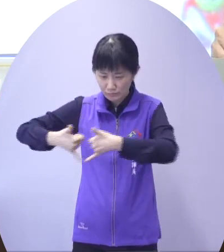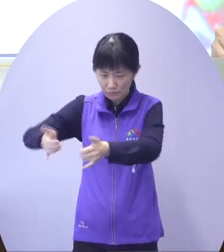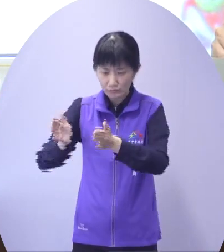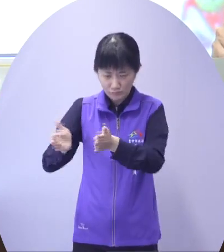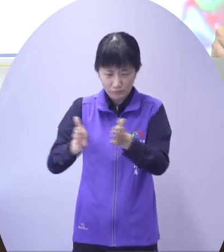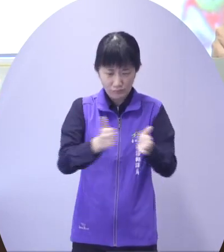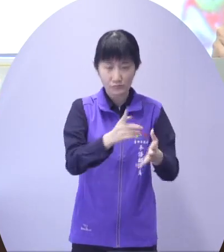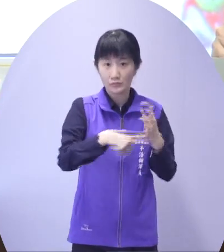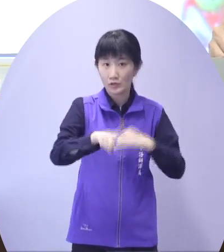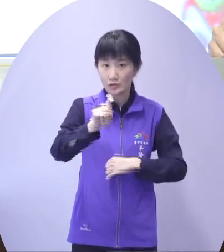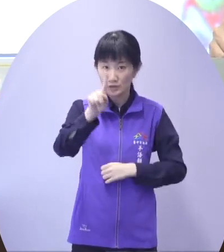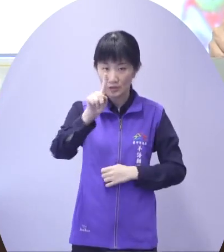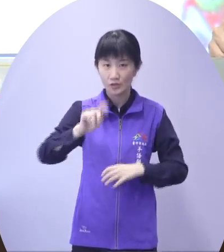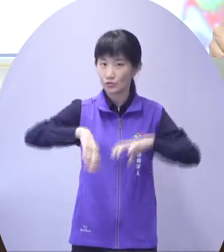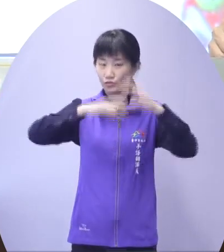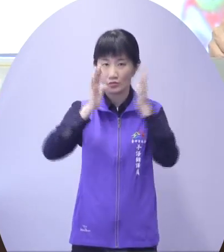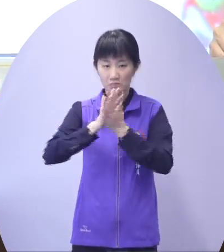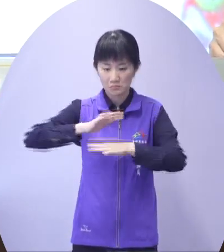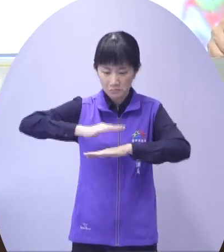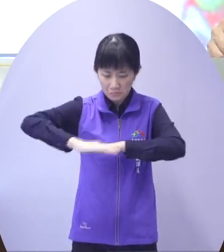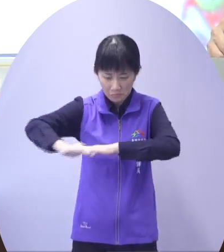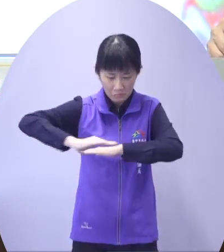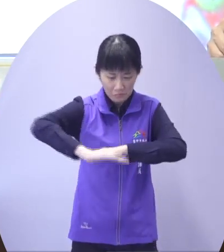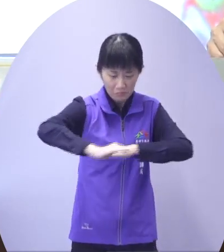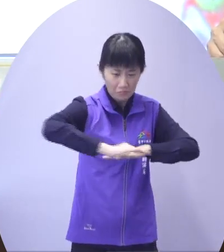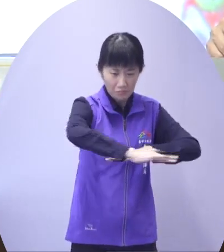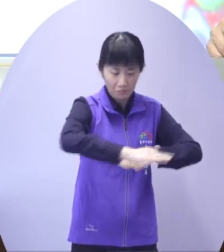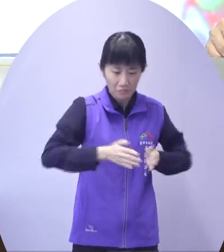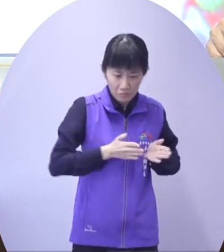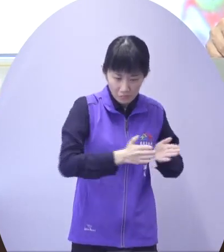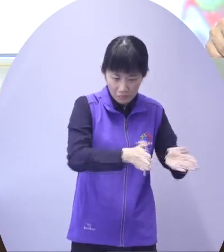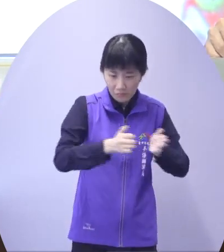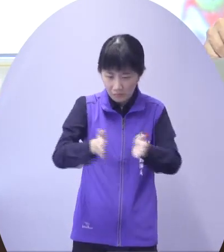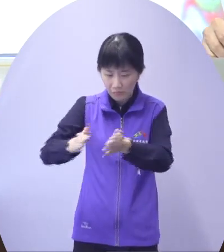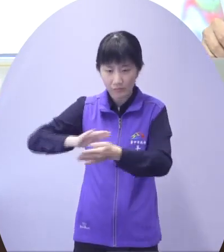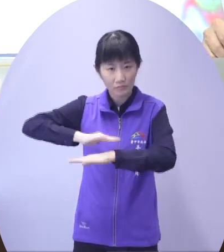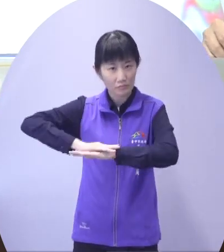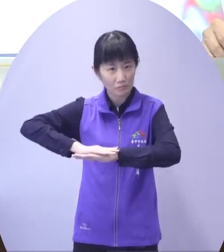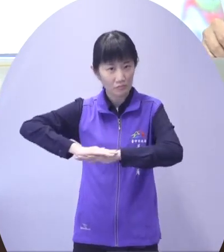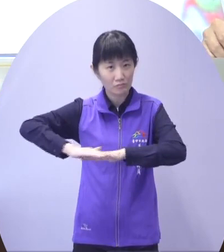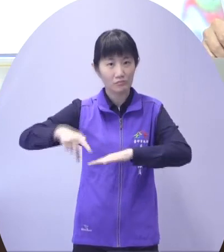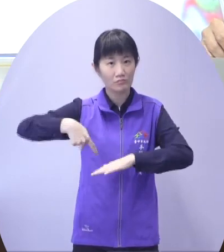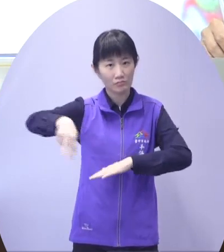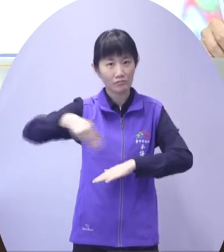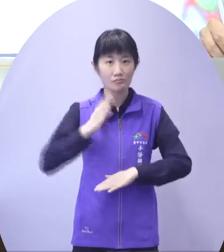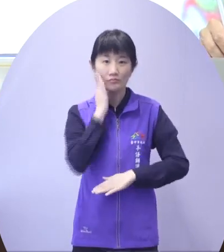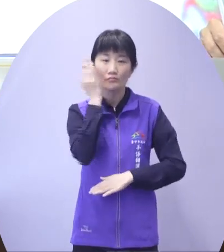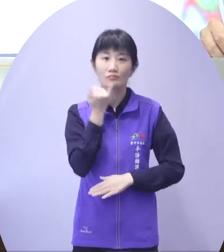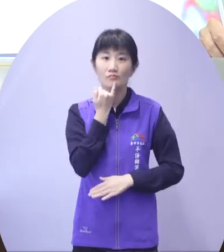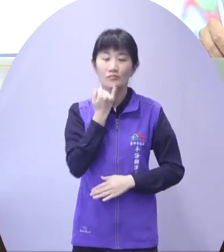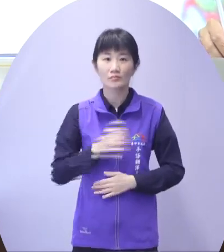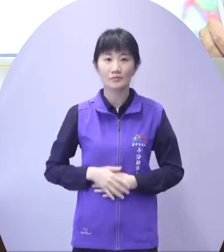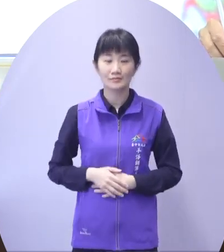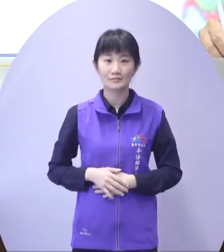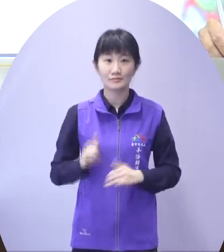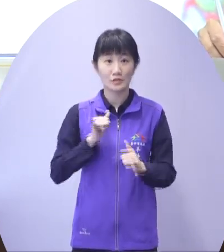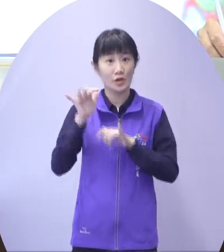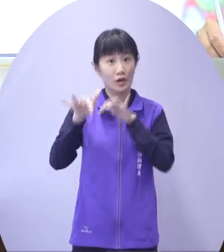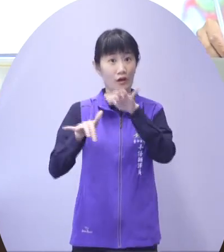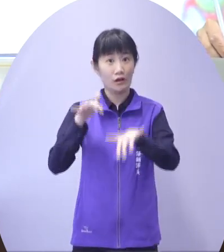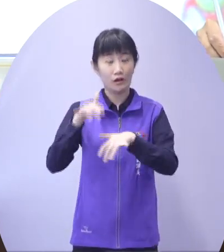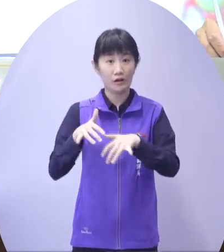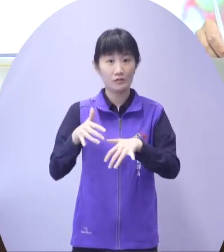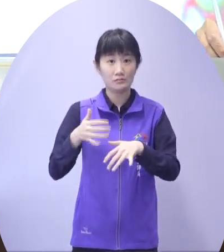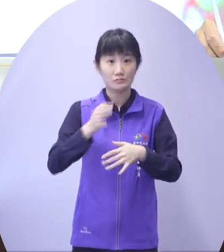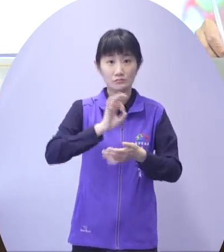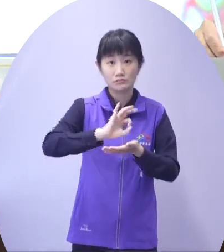道全部重新铺设完成，所以当地的民众对于经济活水可以引入，然后可以这个